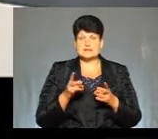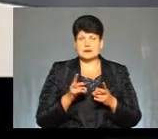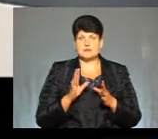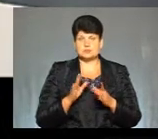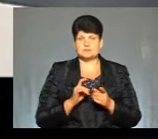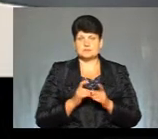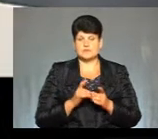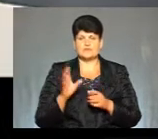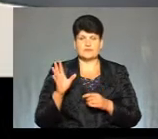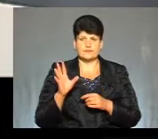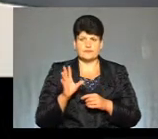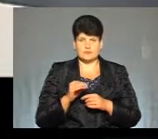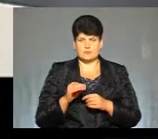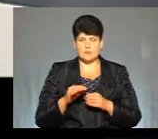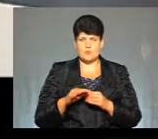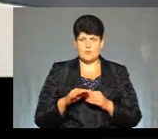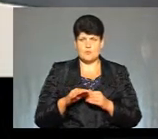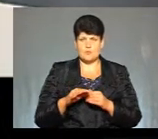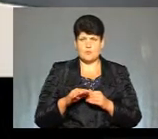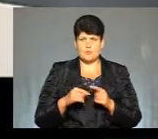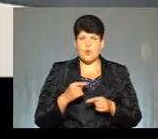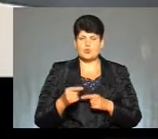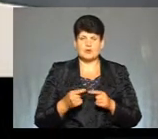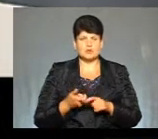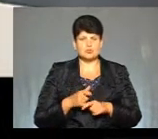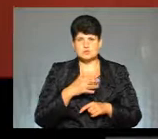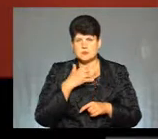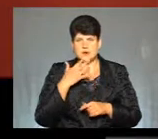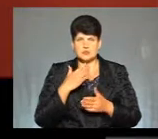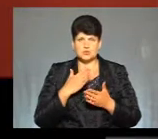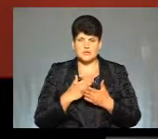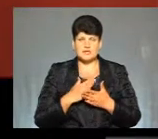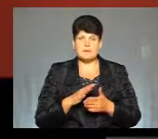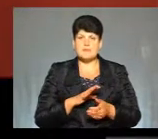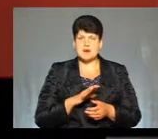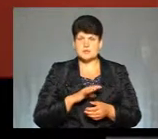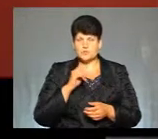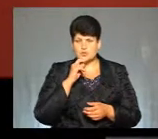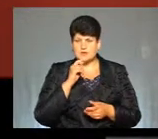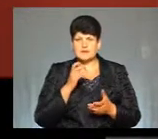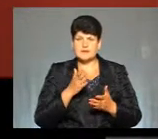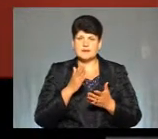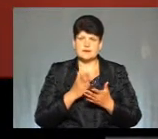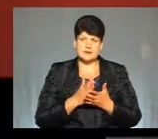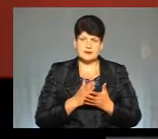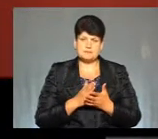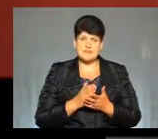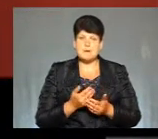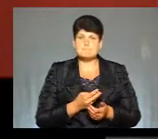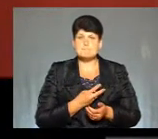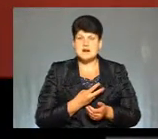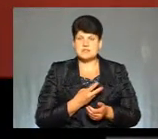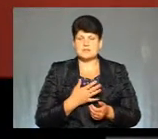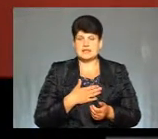поколінню. Надто багато є багатств в Україні, які є бажаними для